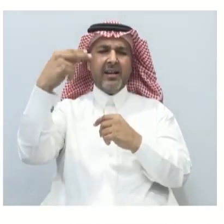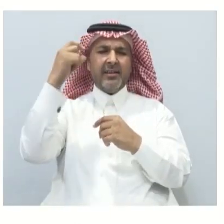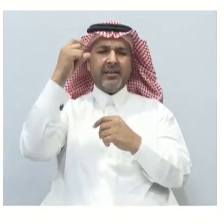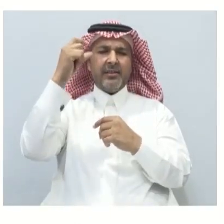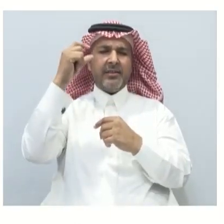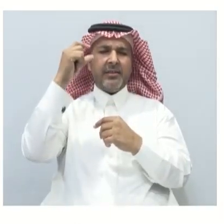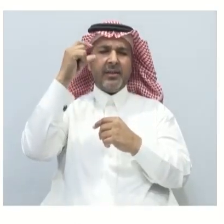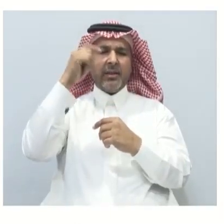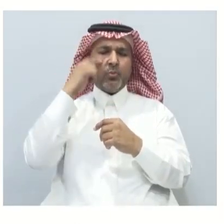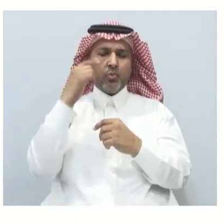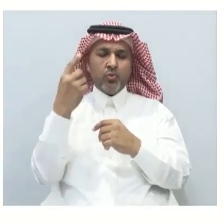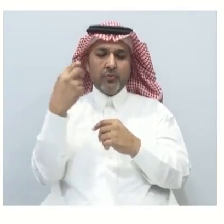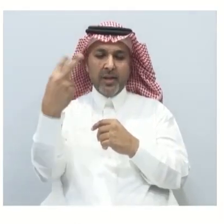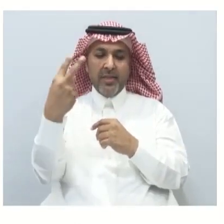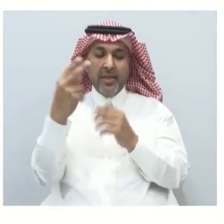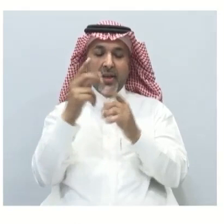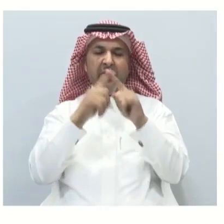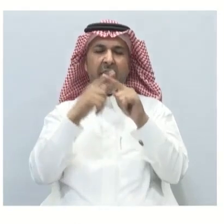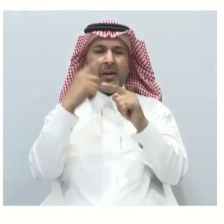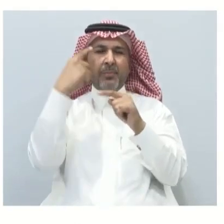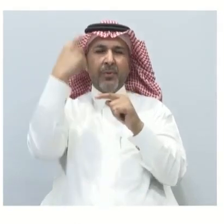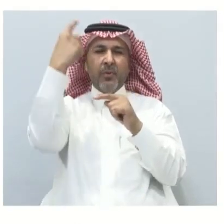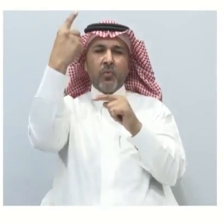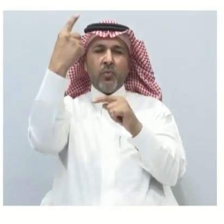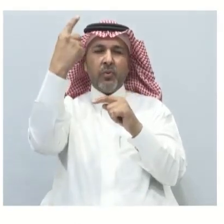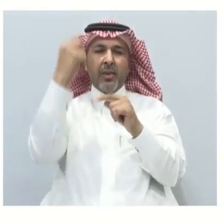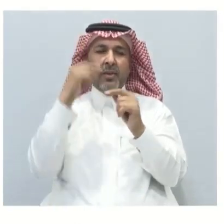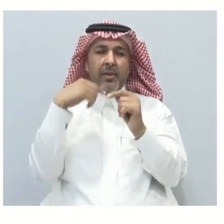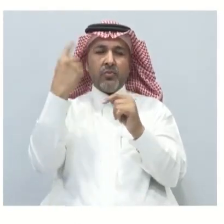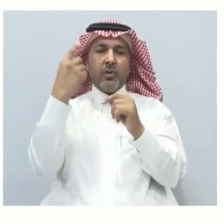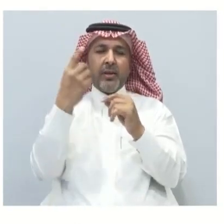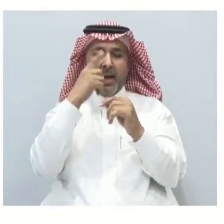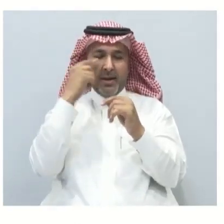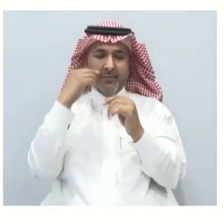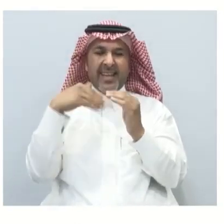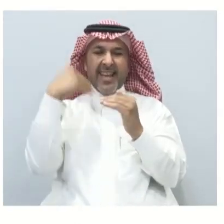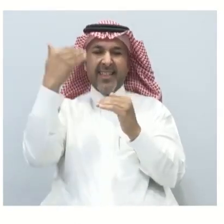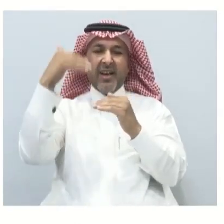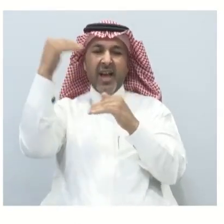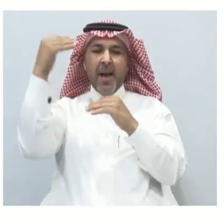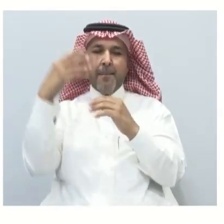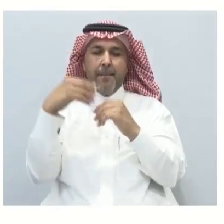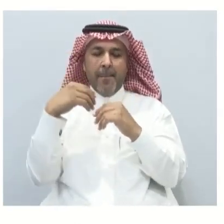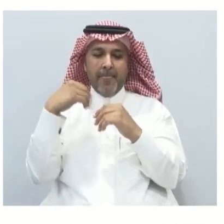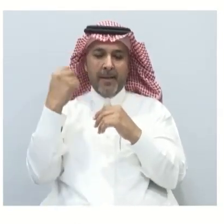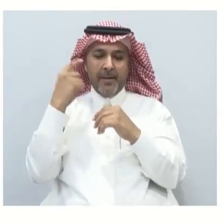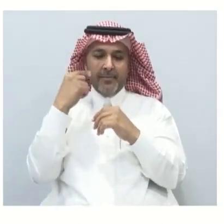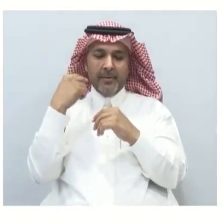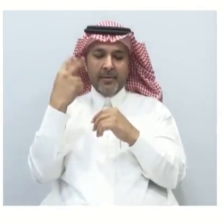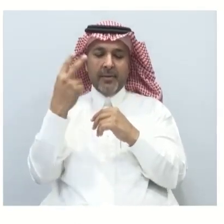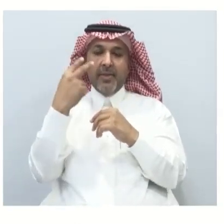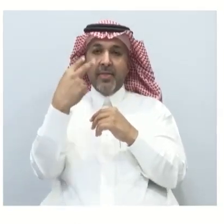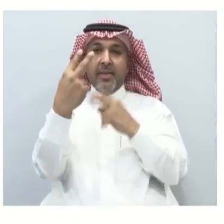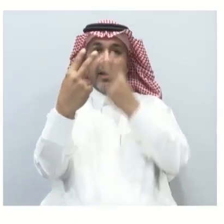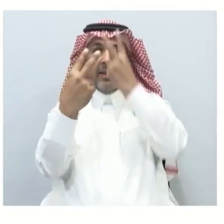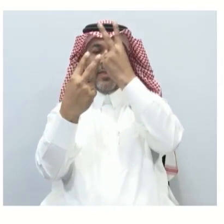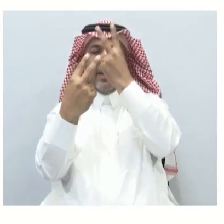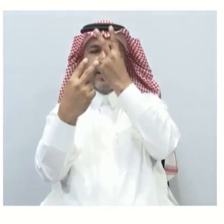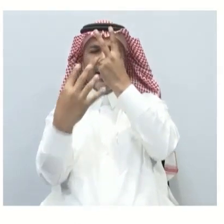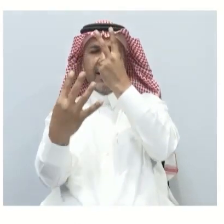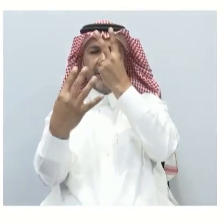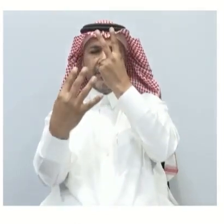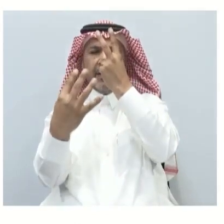اس 1 2 2 اس 2 4 2 اس 3